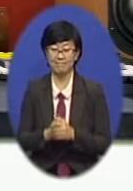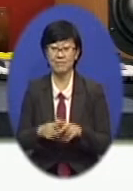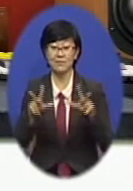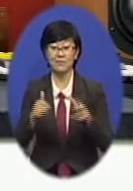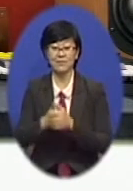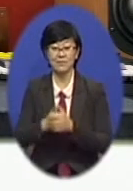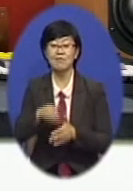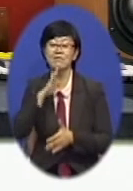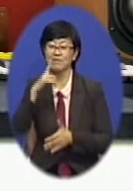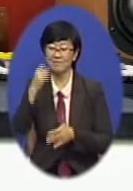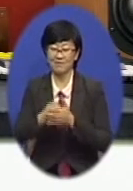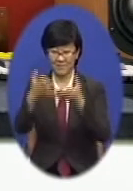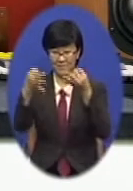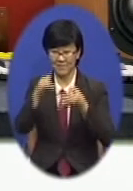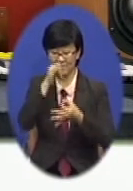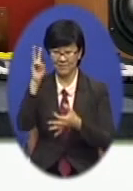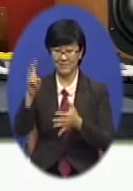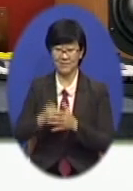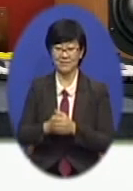지금 친정 엄마가 보고 계시겠죠?